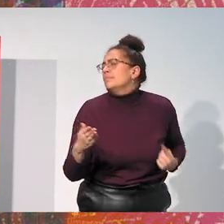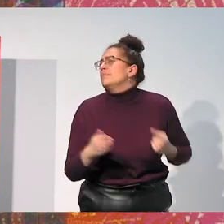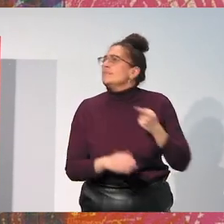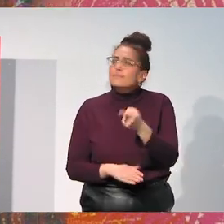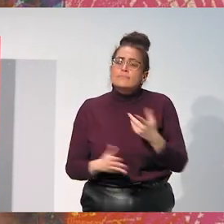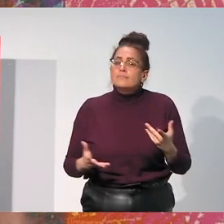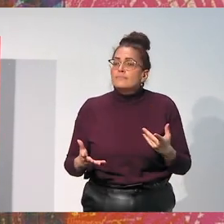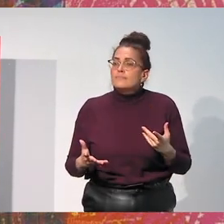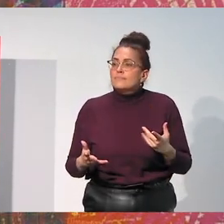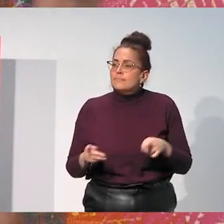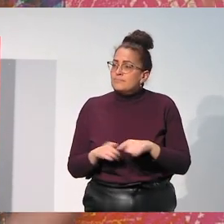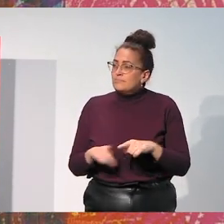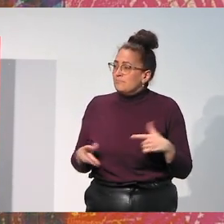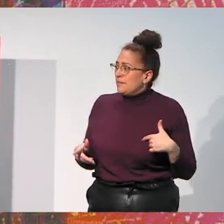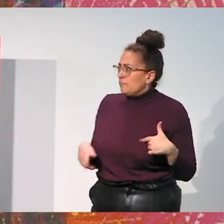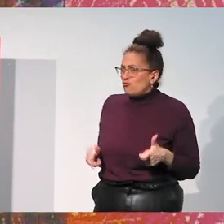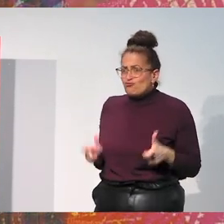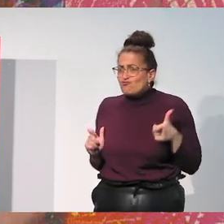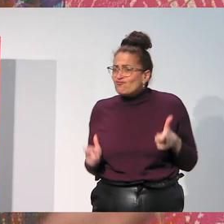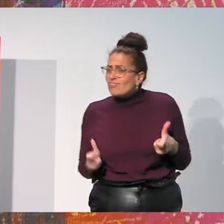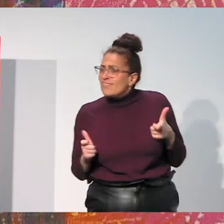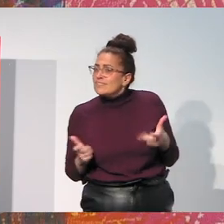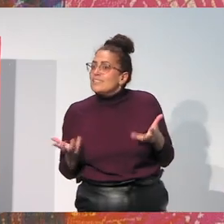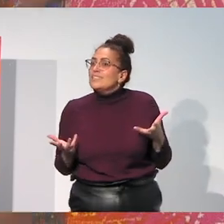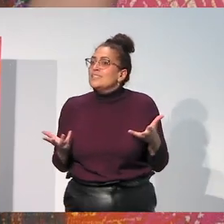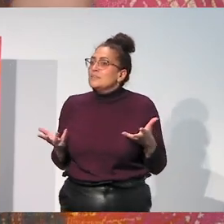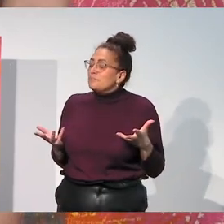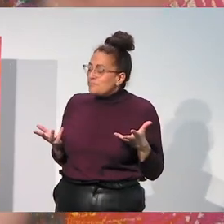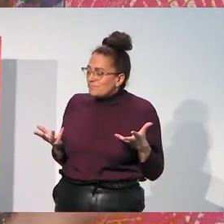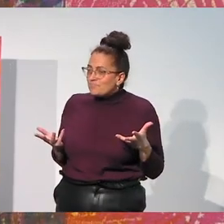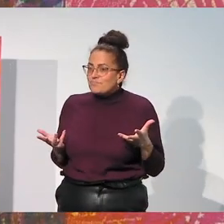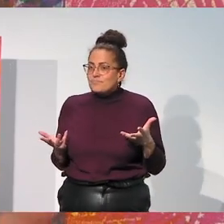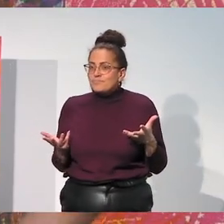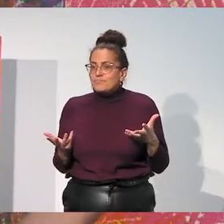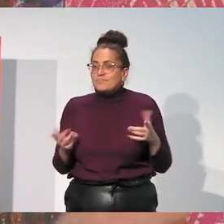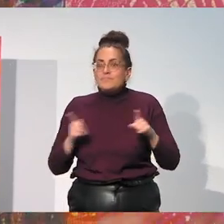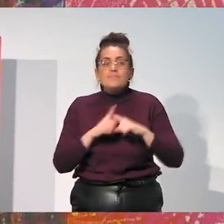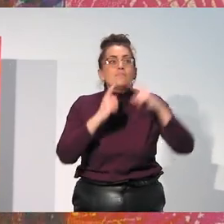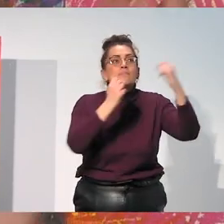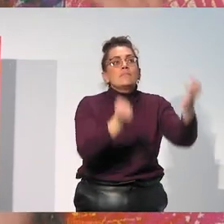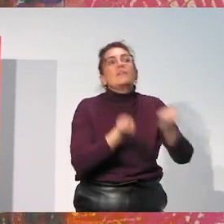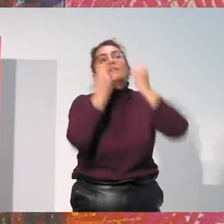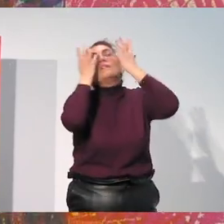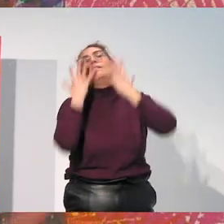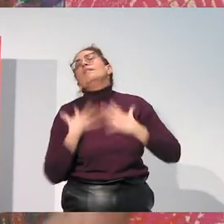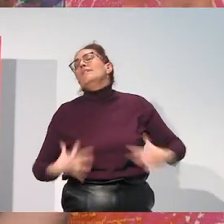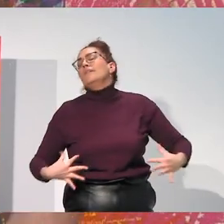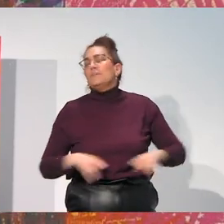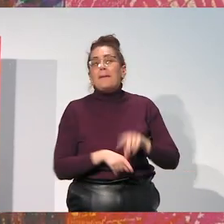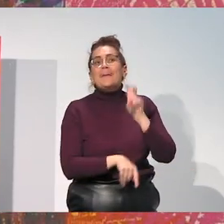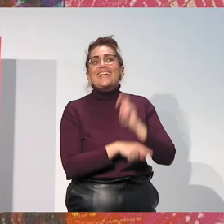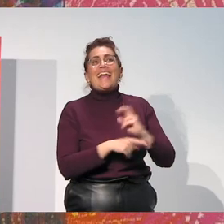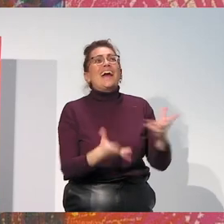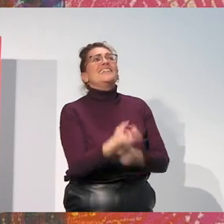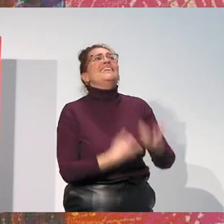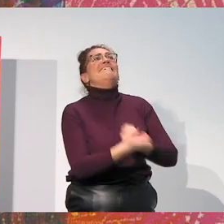qui est une forme de luxe, de dépense sans contrepartie. Le soleil coule sur nous abondamment, mais on ne peut pas, il glisse sur nous en fait, puisqu'on ne